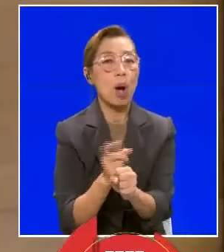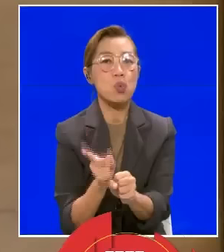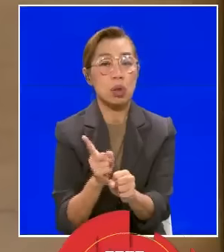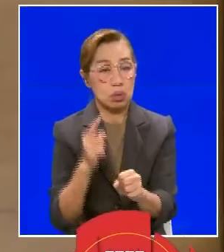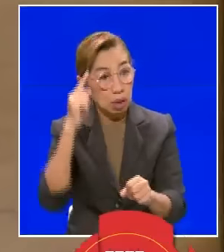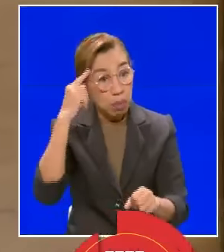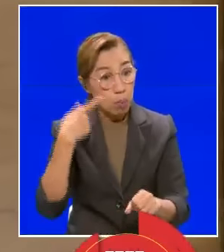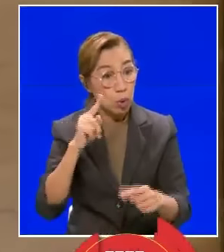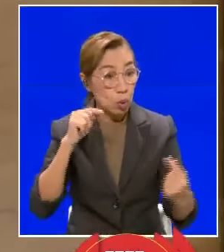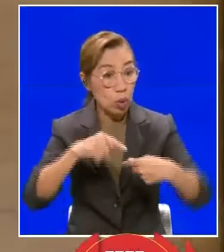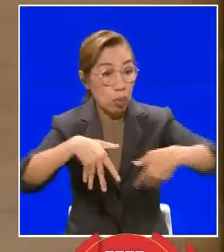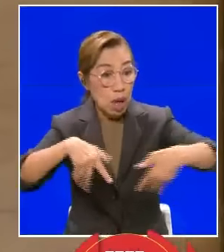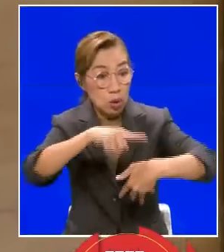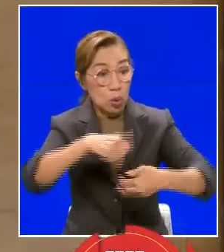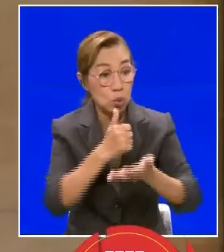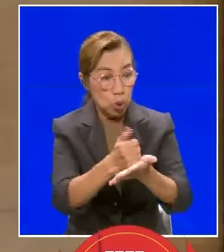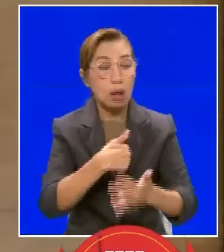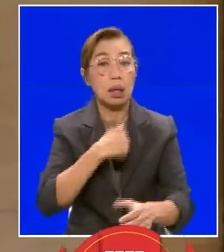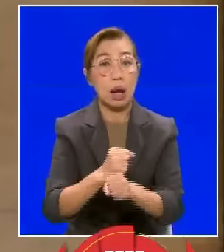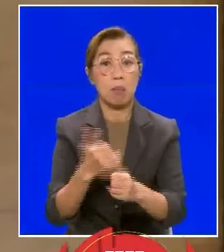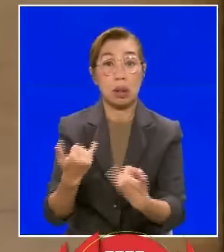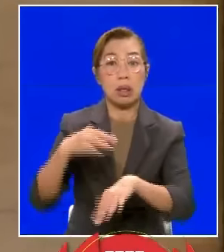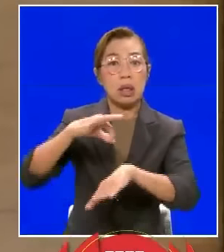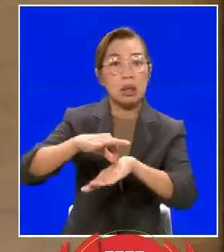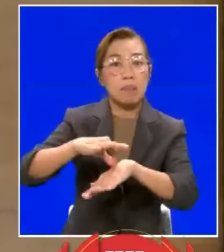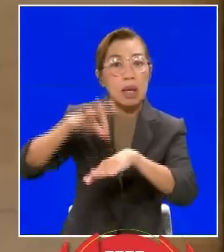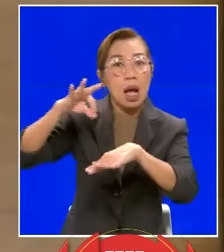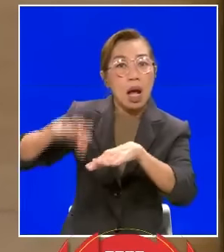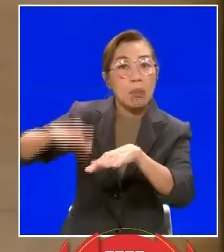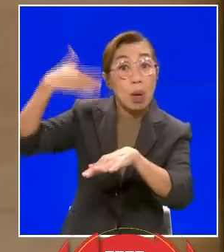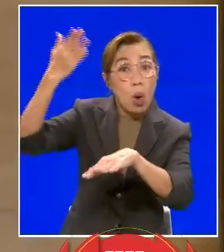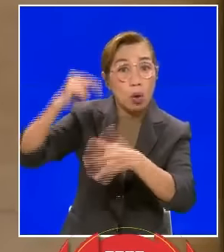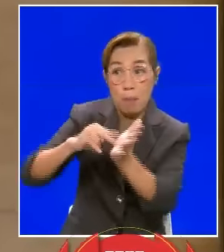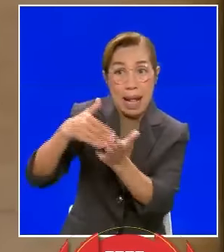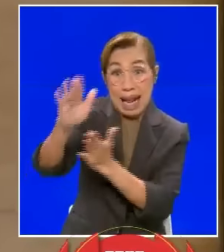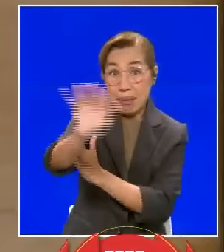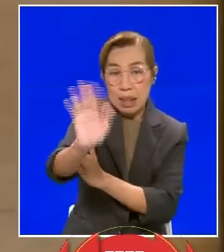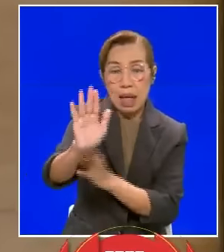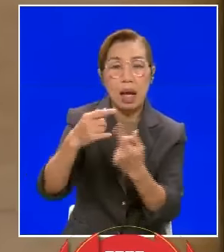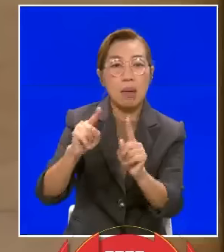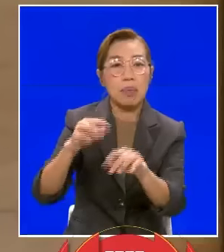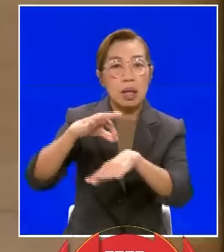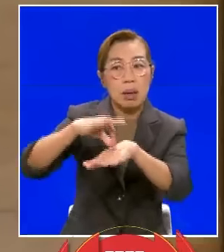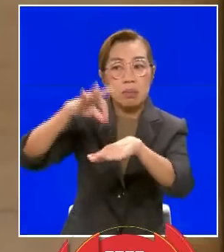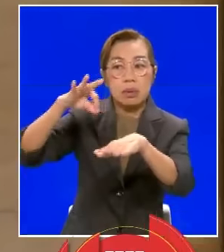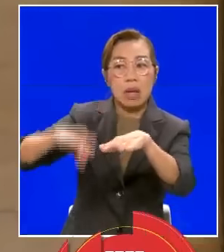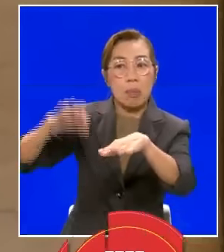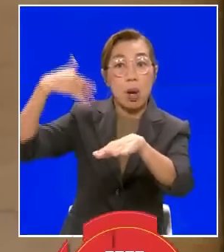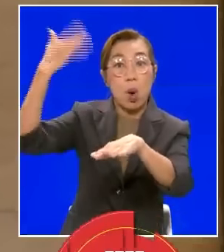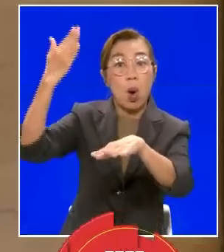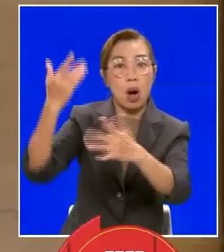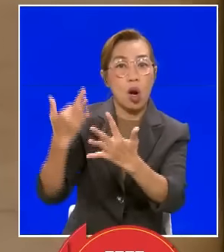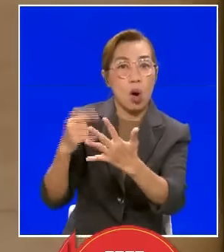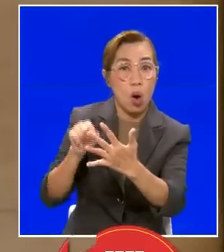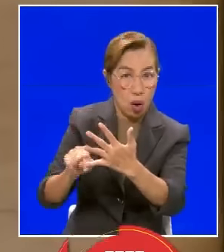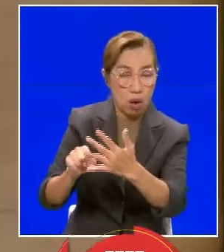นได้ก็ทำเพราะตอนนี้ท่านก่อนจากราชการไว้ก่อนนะครับอาจจะบอกว่าในตำแหน่งแห่งหนเนี่ยจะไม่มีแต่ว่าอะไรทำให้ประชาชนได้ใช่ไหมเปิดเ